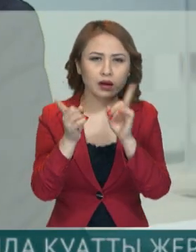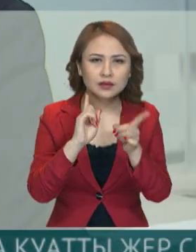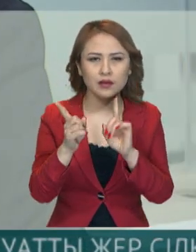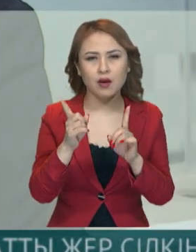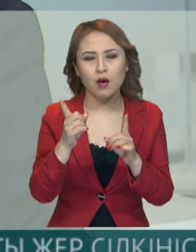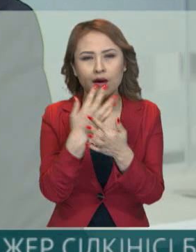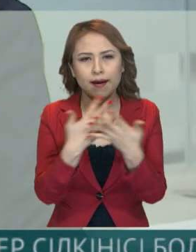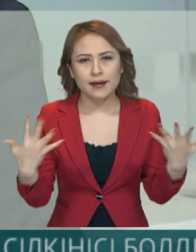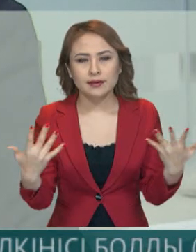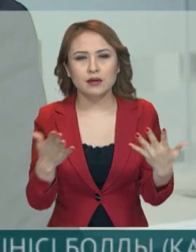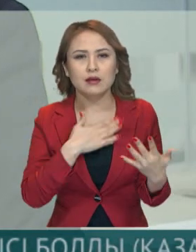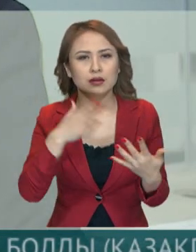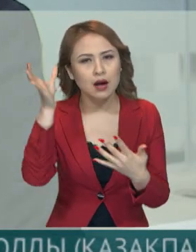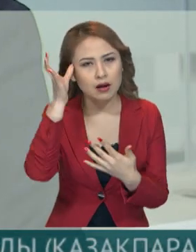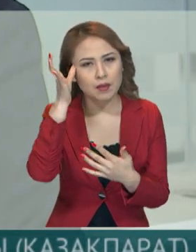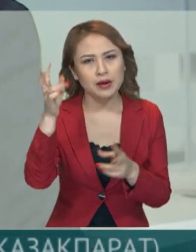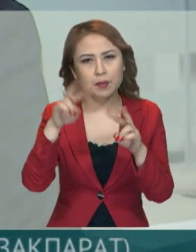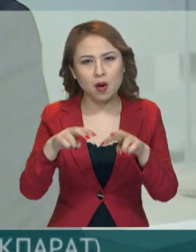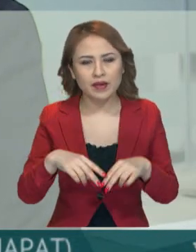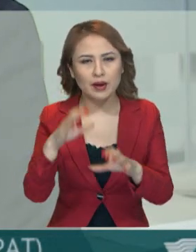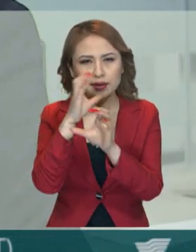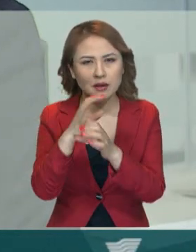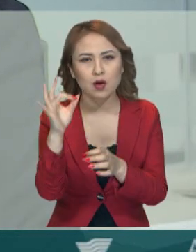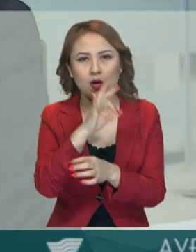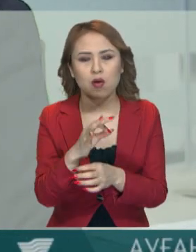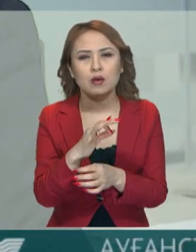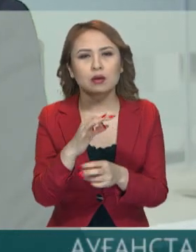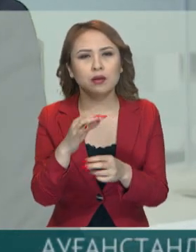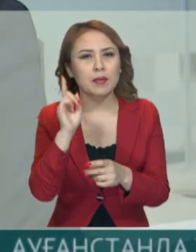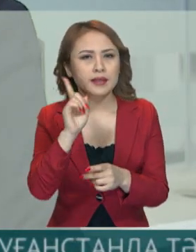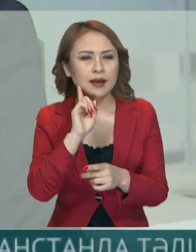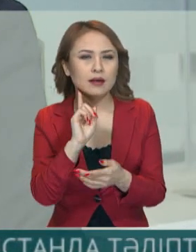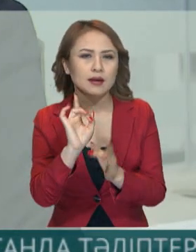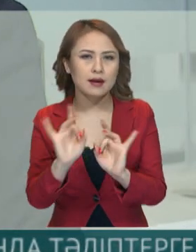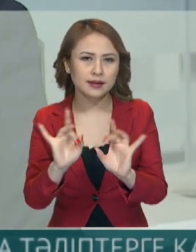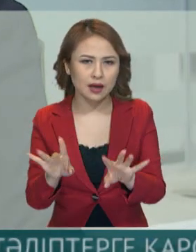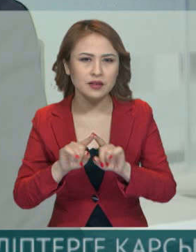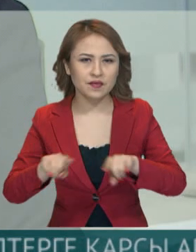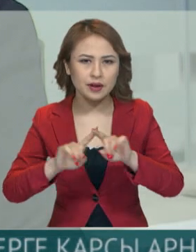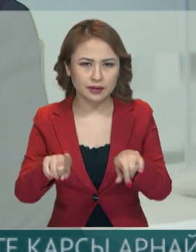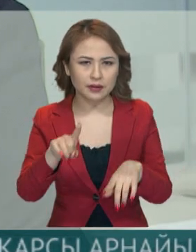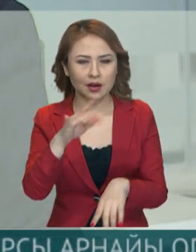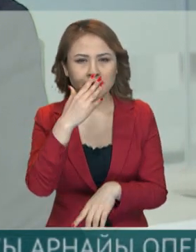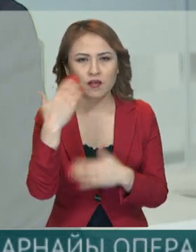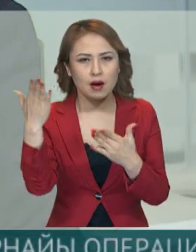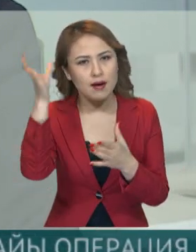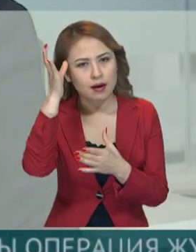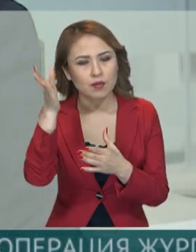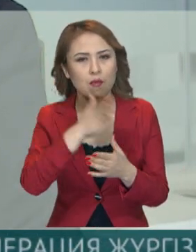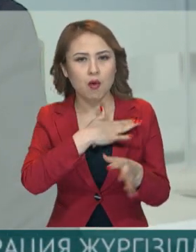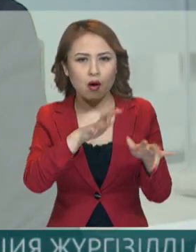форумдарда өзіміздің ғылыми зерттеу жұмыстарымыздың нәтижелерін баяндап жүрміз. Шетелдік ғалымдар біздің